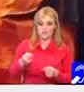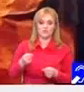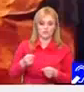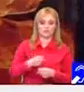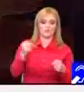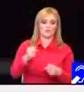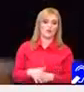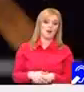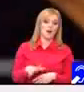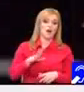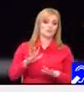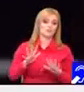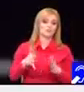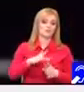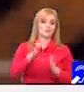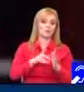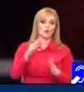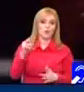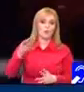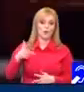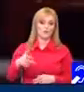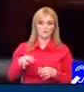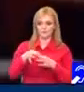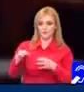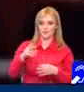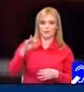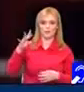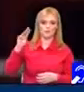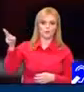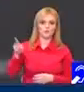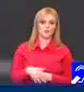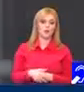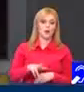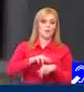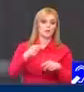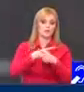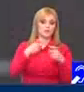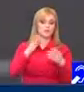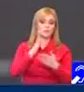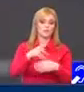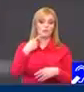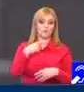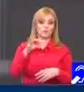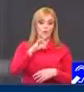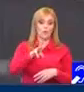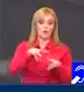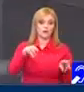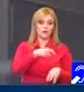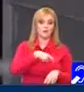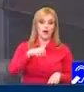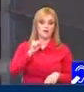mașina. Deflagrația a avut loc în orașul Nicopol din regiunea Dnepropetrovsk. Poliția a anunțat că este vorba de parlamentarul